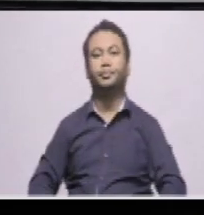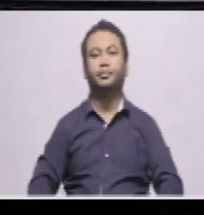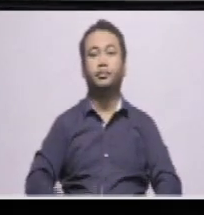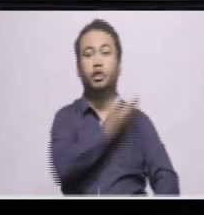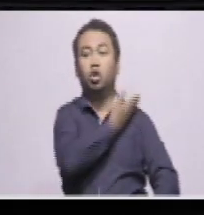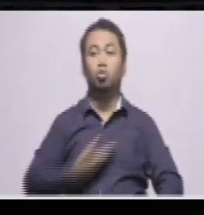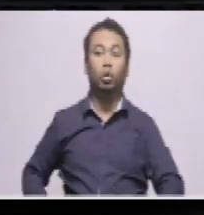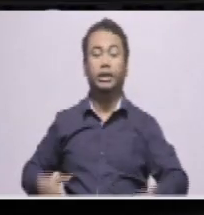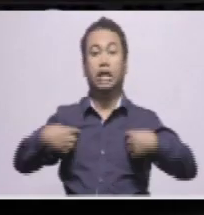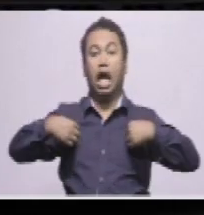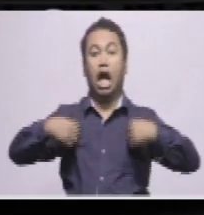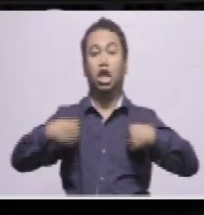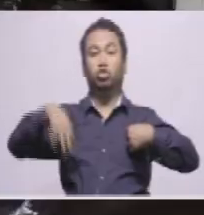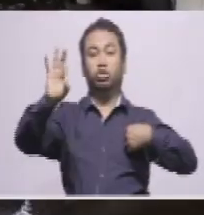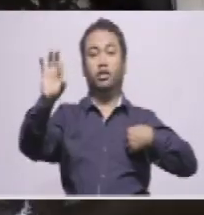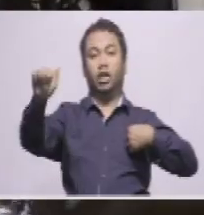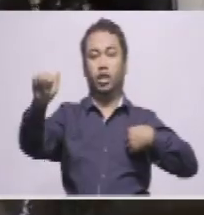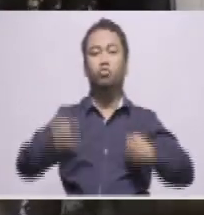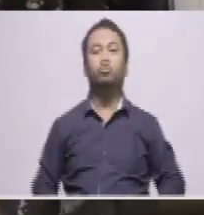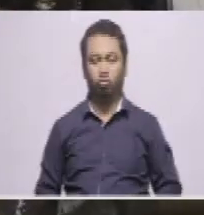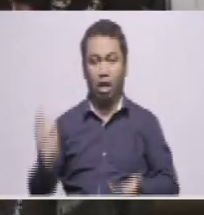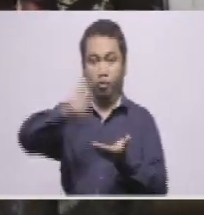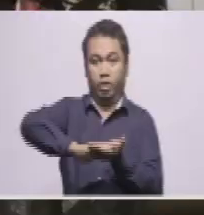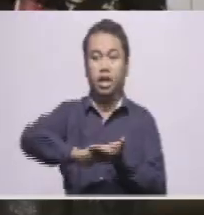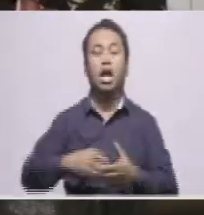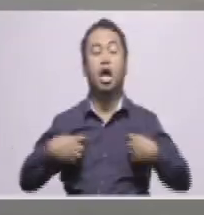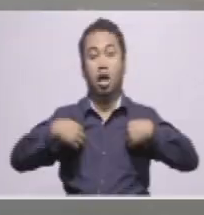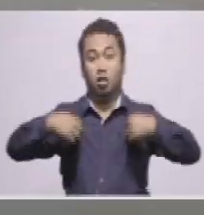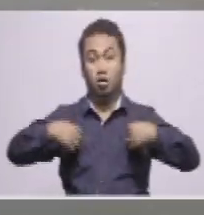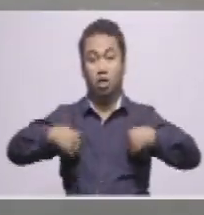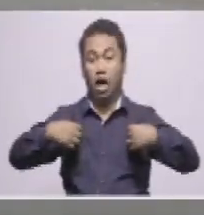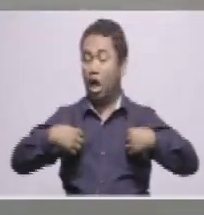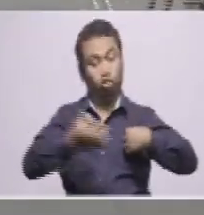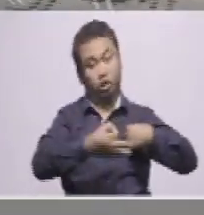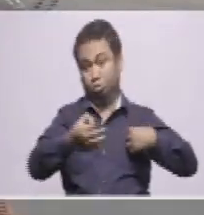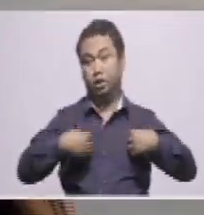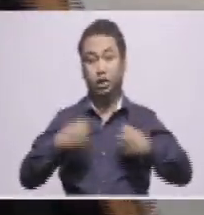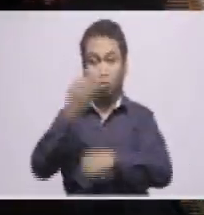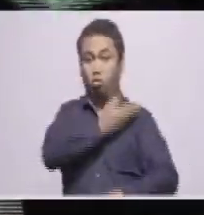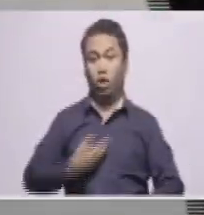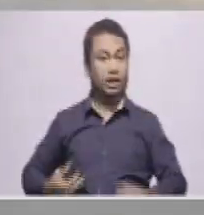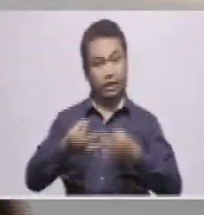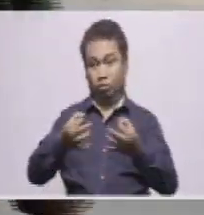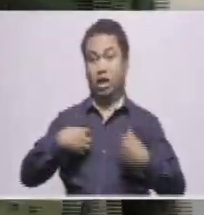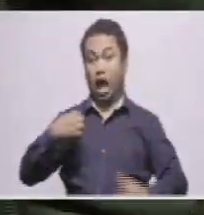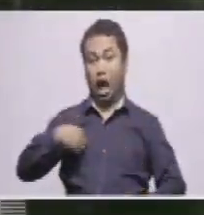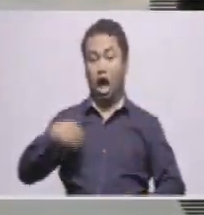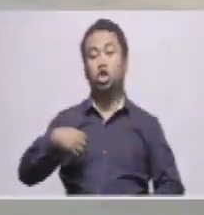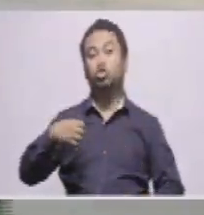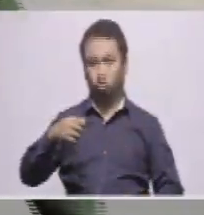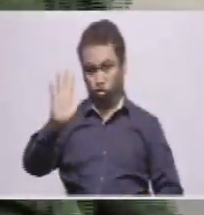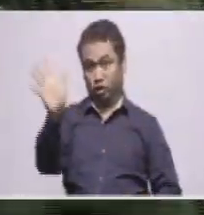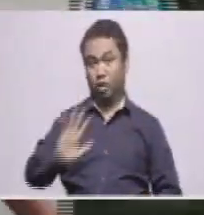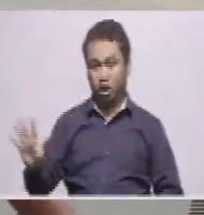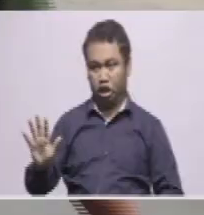polisy manao fanamiana 5 arivo miampy polisy 5 manao tenue civile no miantoka ny filaminana hatry ny omaly